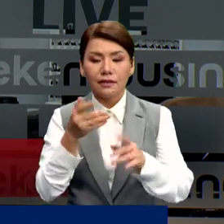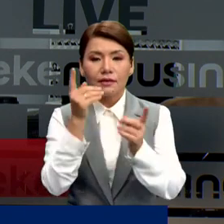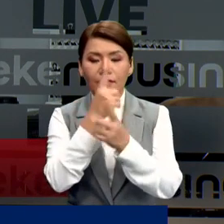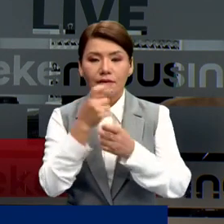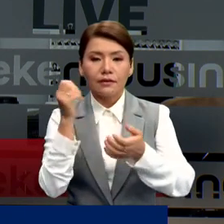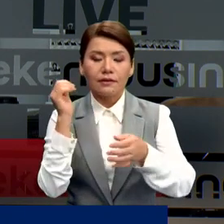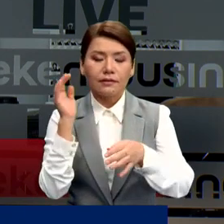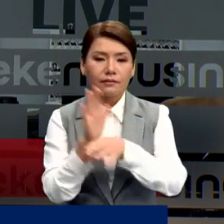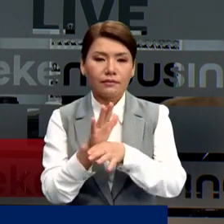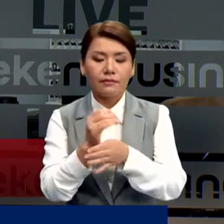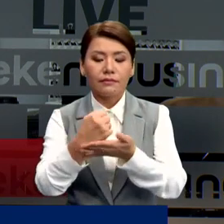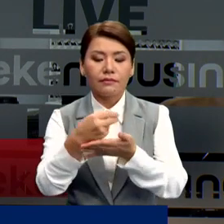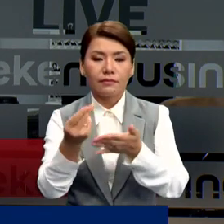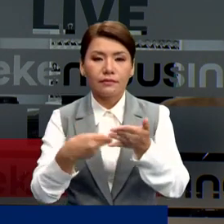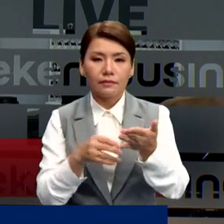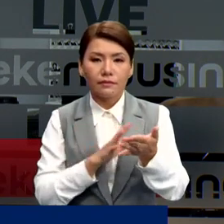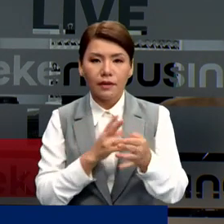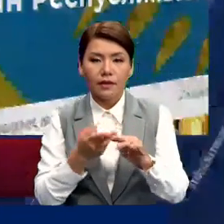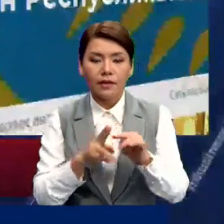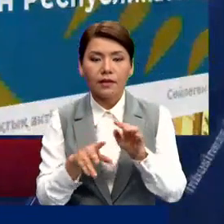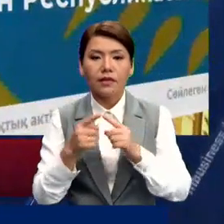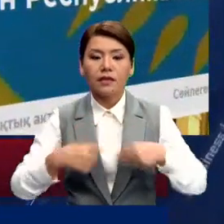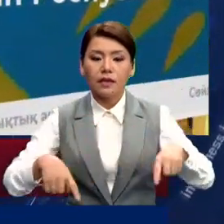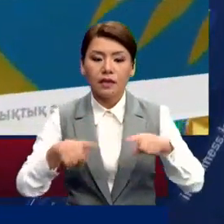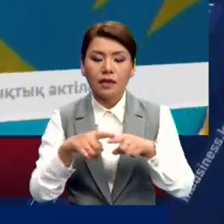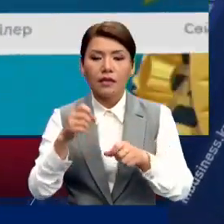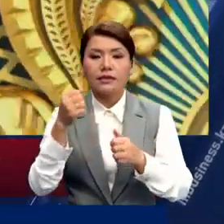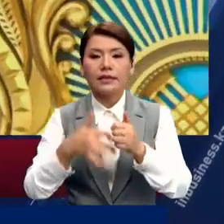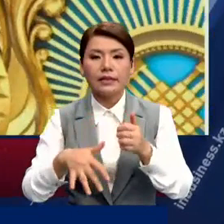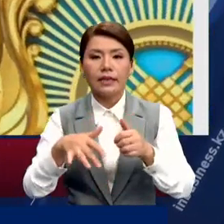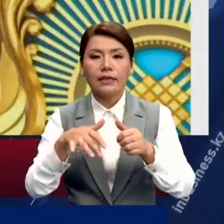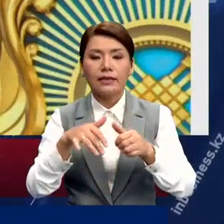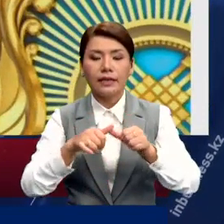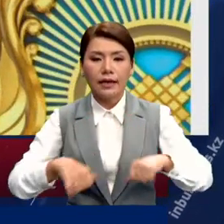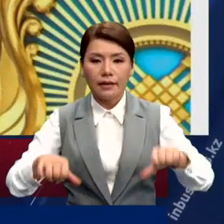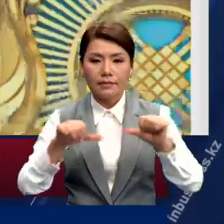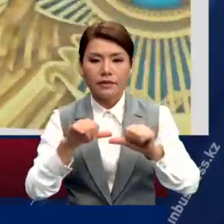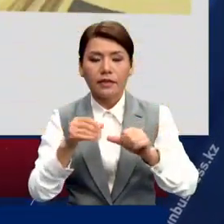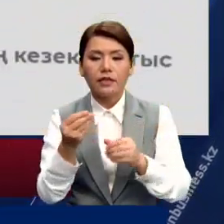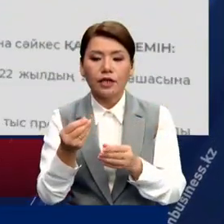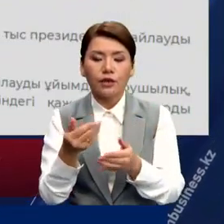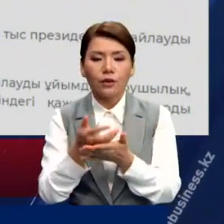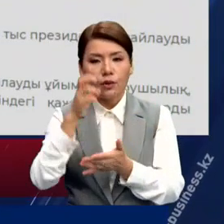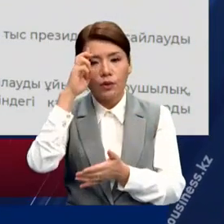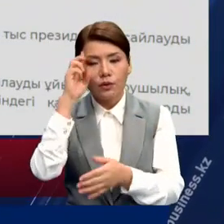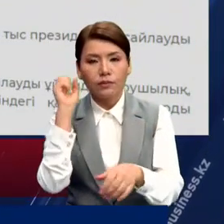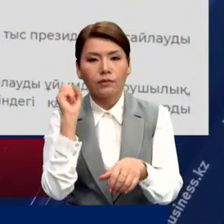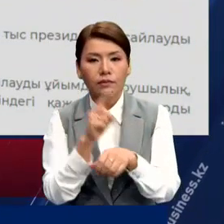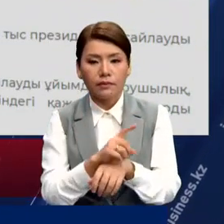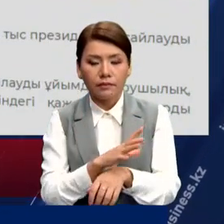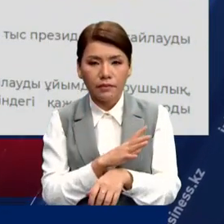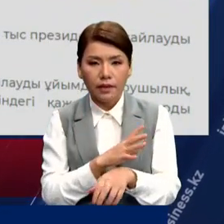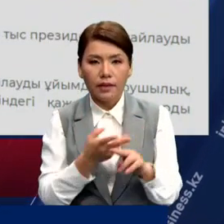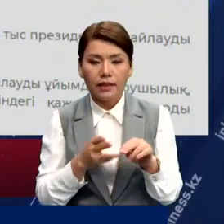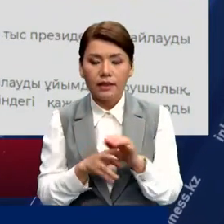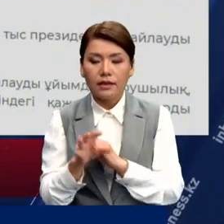қойды. Саяси науқанды өткізумен ұйымдастыру орталық сайлау комиссиясына, ал қаржыландыру үкіметке жүктелді. Бұған